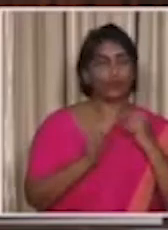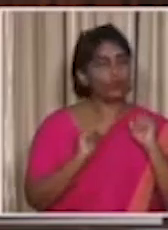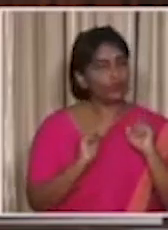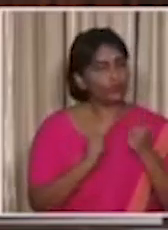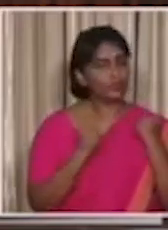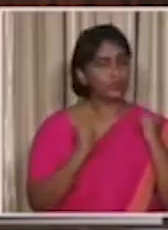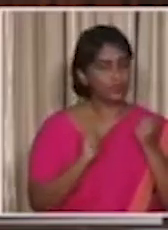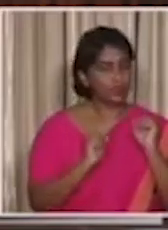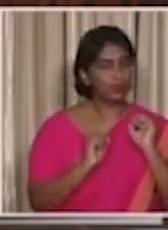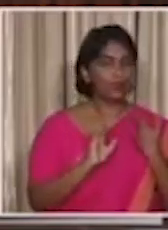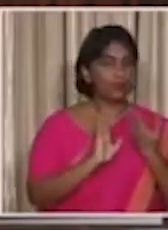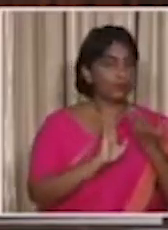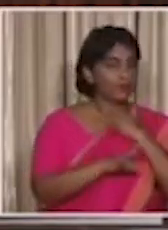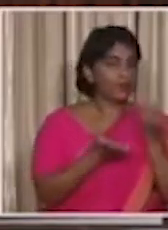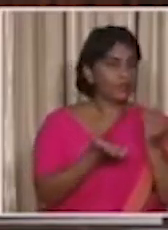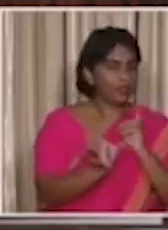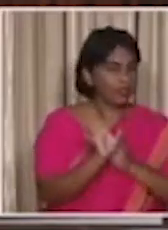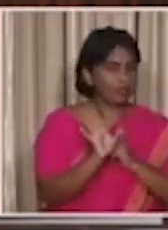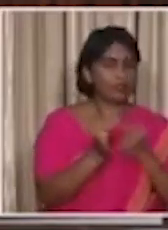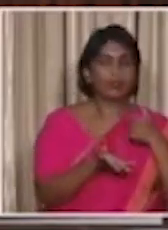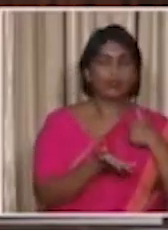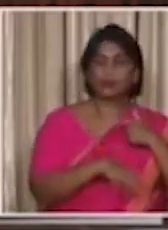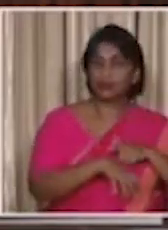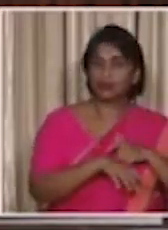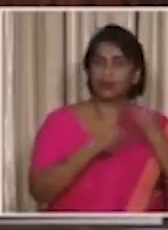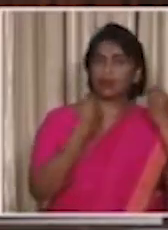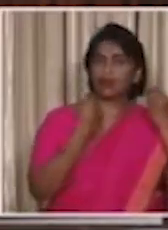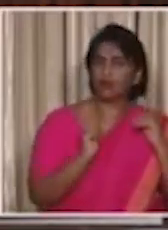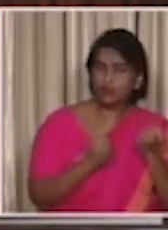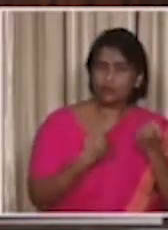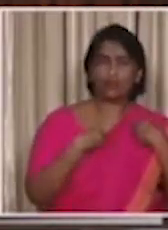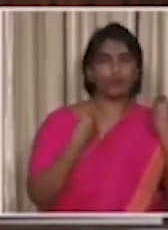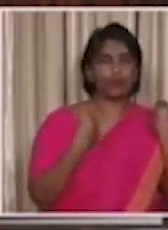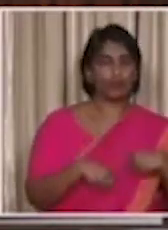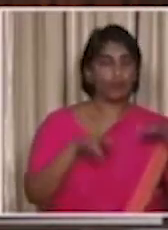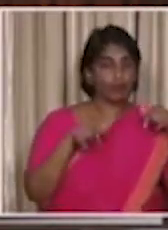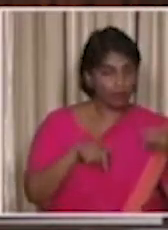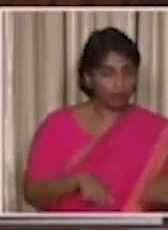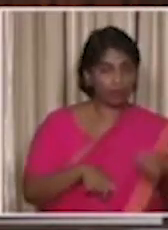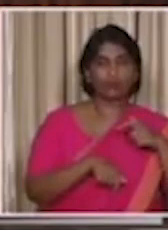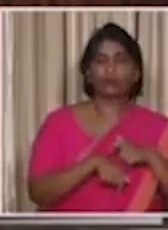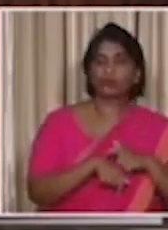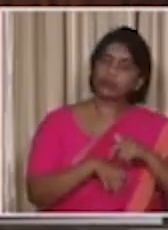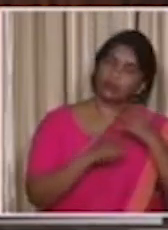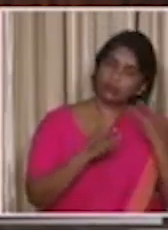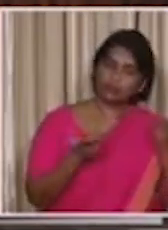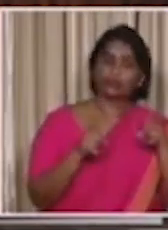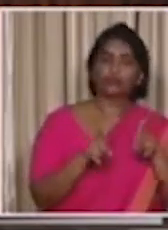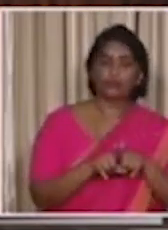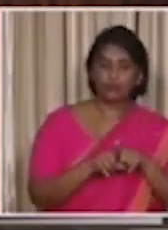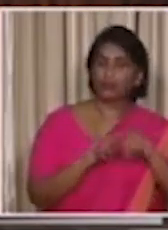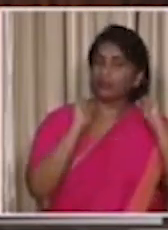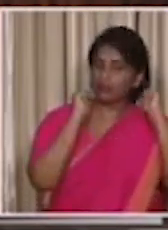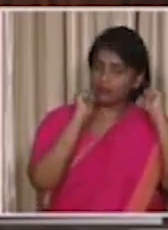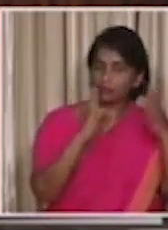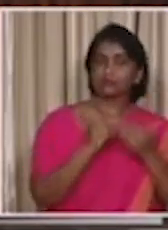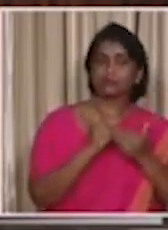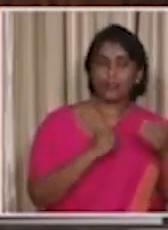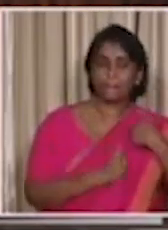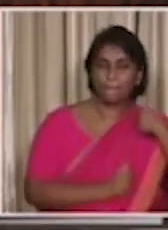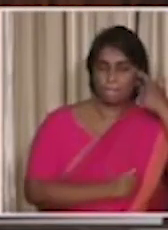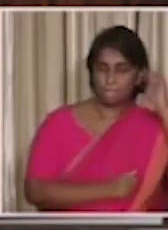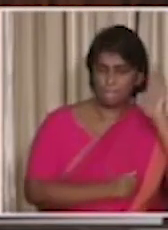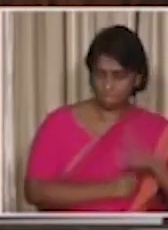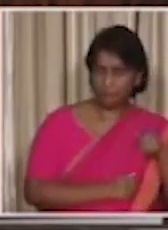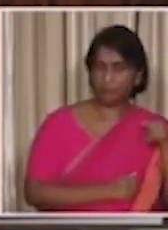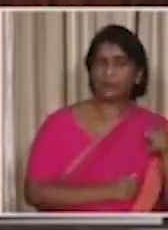දරනවා. කලින් හැම අවස්ථාවකදී මේ උත්සාහය අසාර්ථක වුණා. නමුත් මේ වතාවේ කෙසේ හෝ සාර්ථක කරගන්න අපි බලාපොරොත්තු